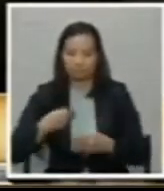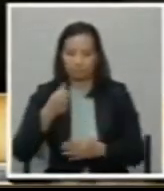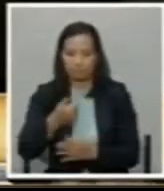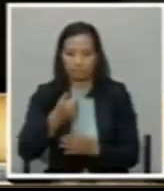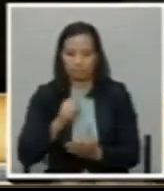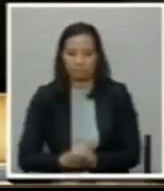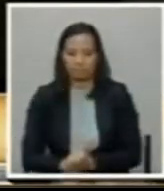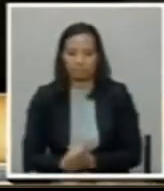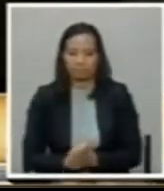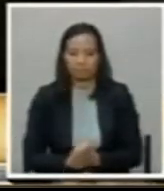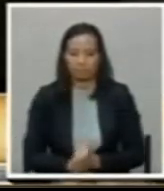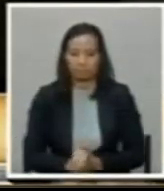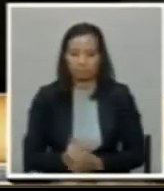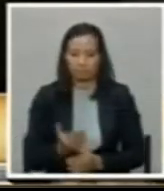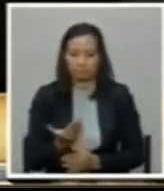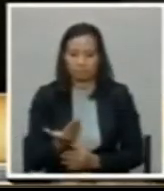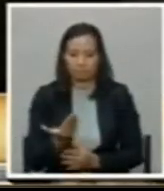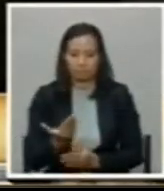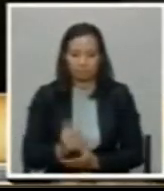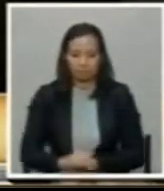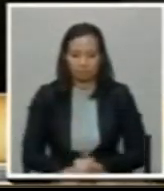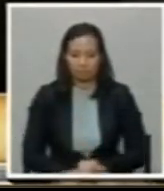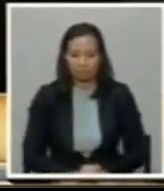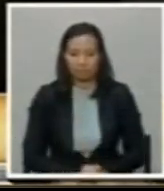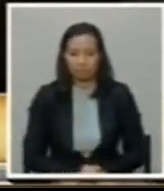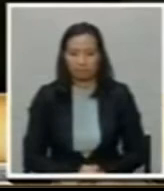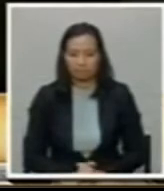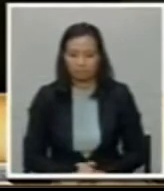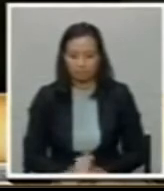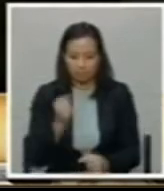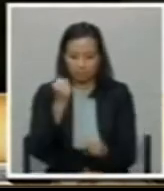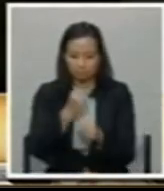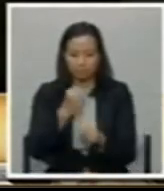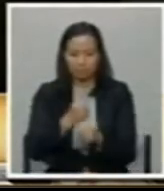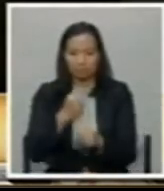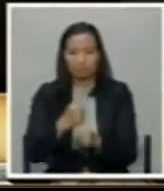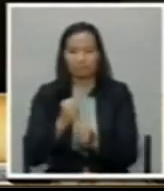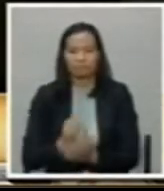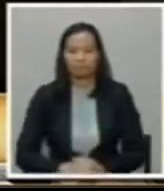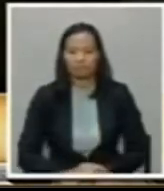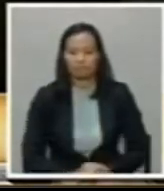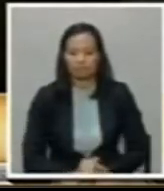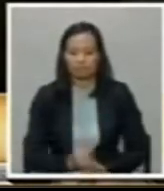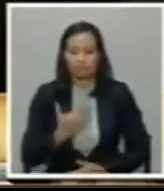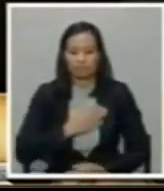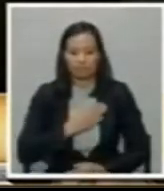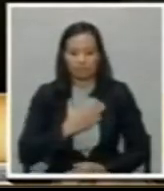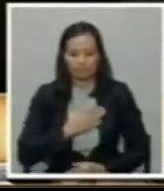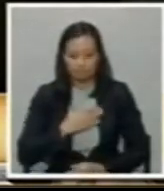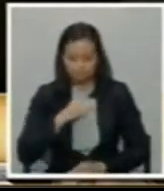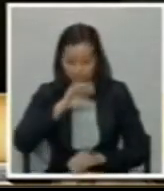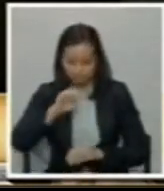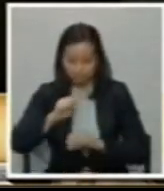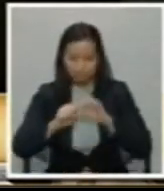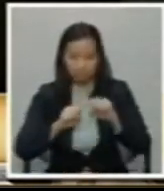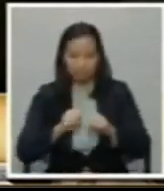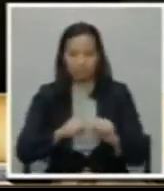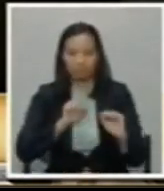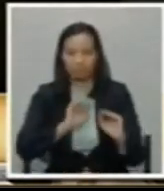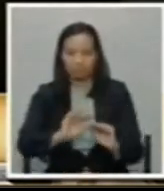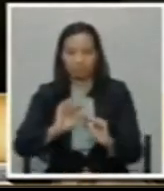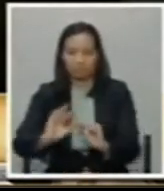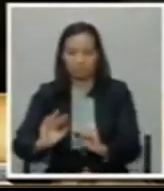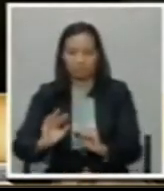ม่ได้มีผลกระทบต่อเรื่องการคลังทีนี้กลับมาถึงเรื่องของงานที่ท่านทำนะครับผมเองก็มีข้อสังเกตหลายประการที่อยากจะฝาก